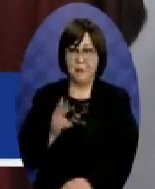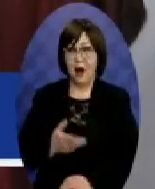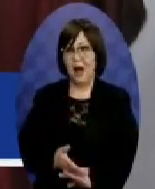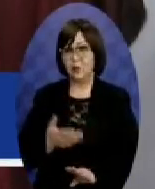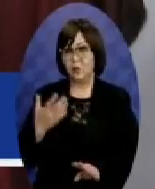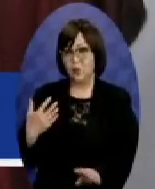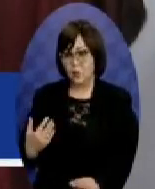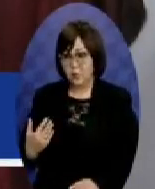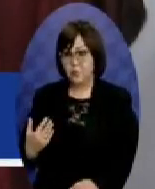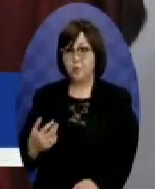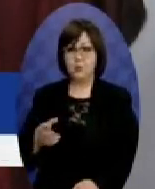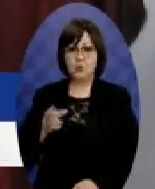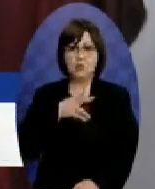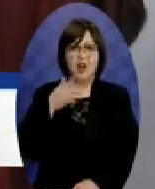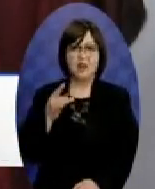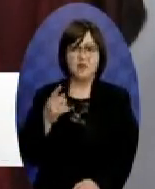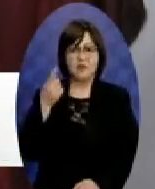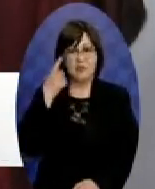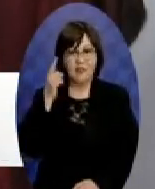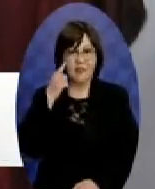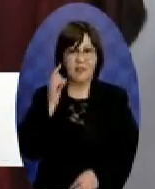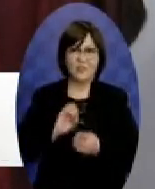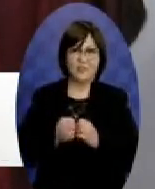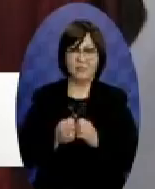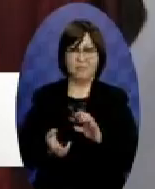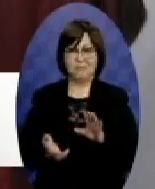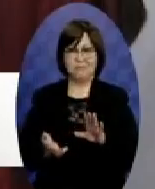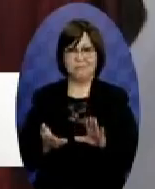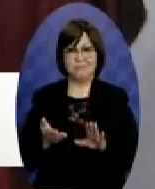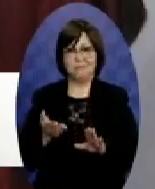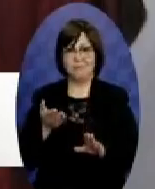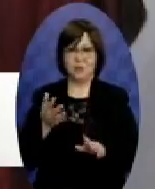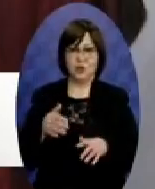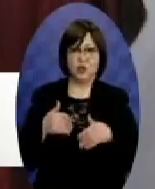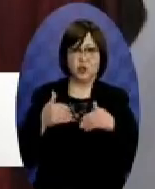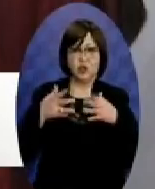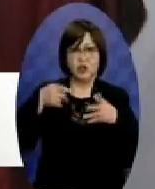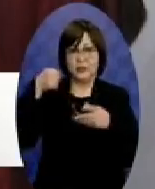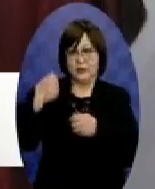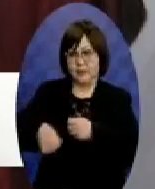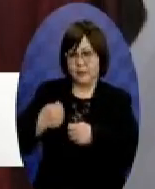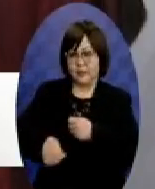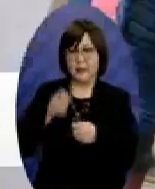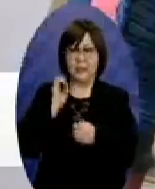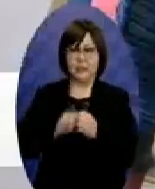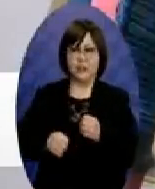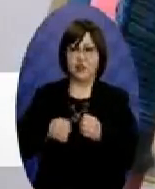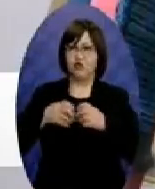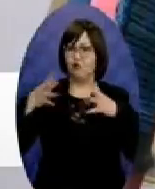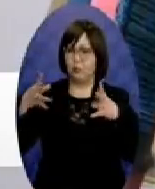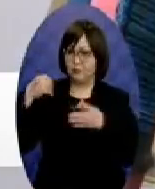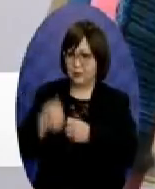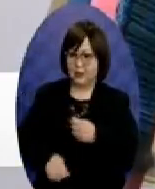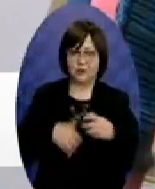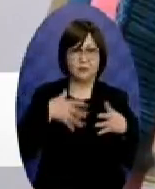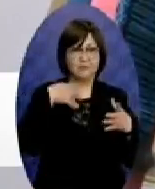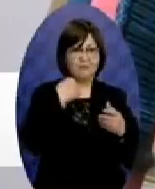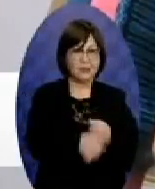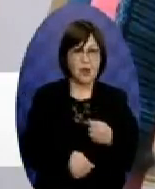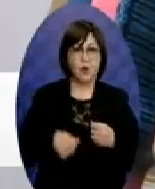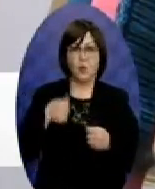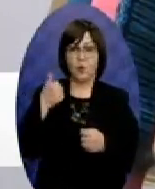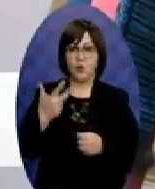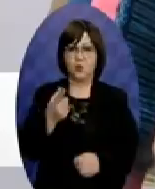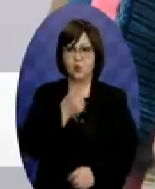бүтээгдэхүүн хөгжүүлэлт болон бүтээгдэхүүний брендинг хийхэд ингээд хоёр том зардал гараад байгаа. Тэгээд бид нар бас гуравтх нь бол яг энэ чанартай 100